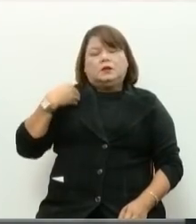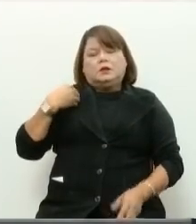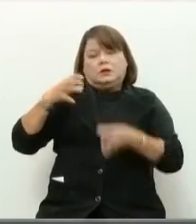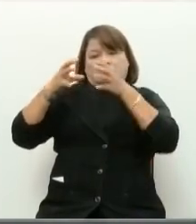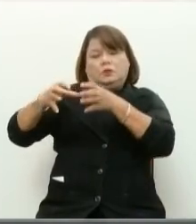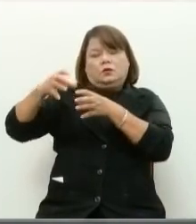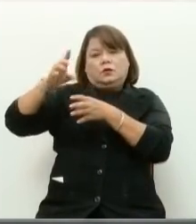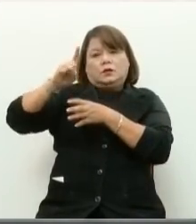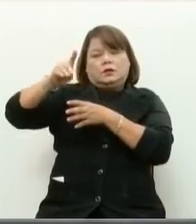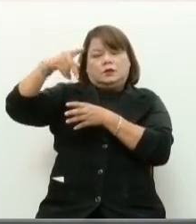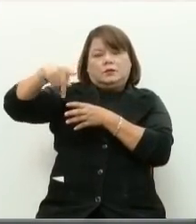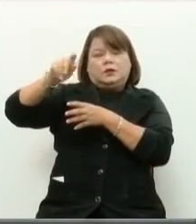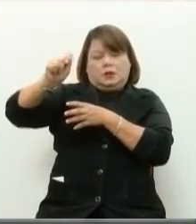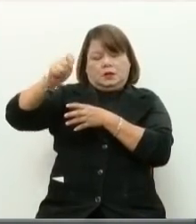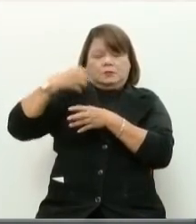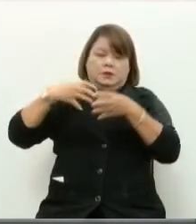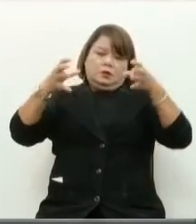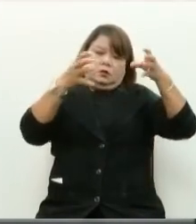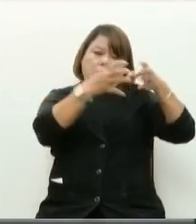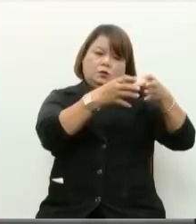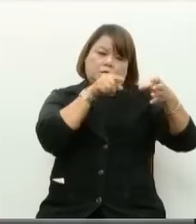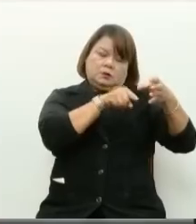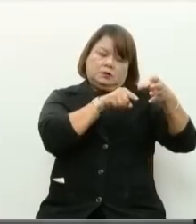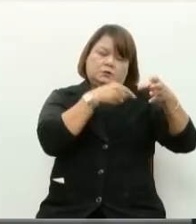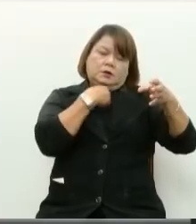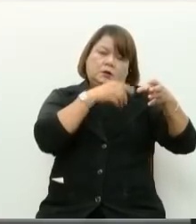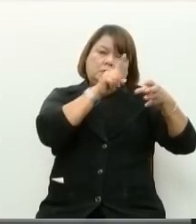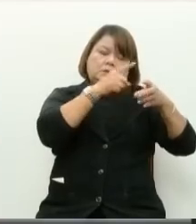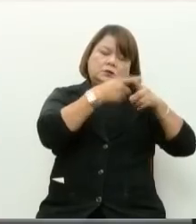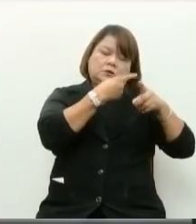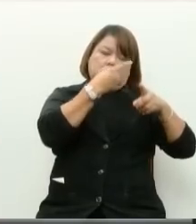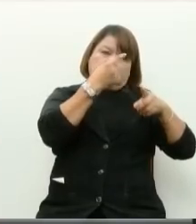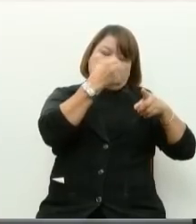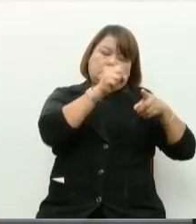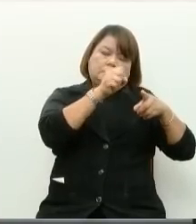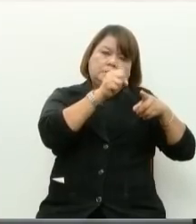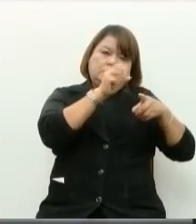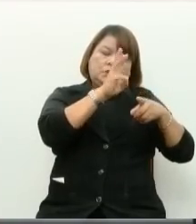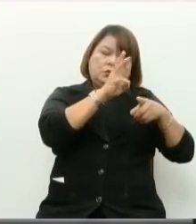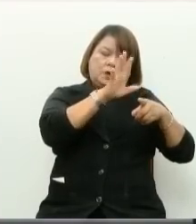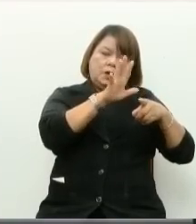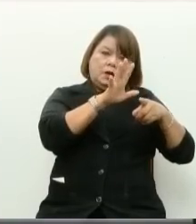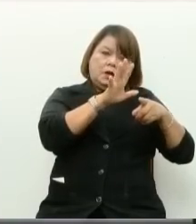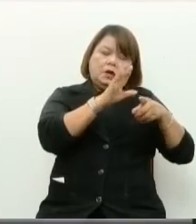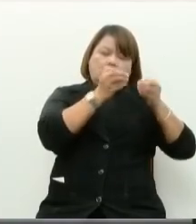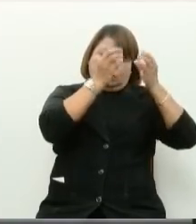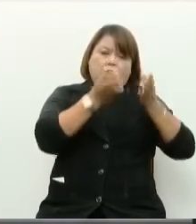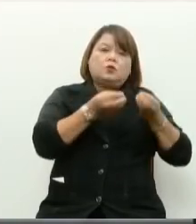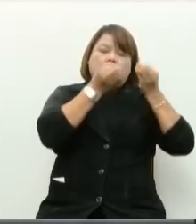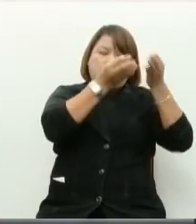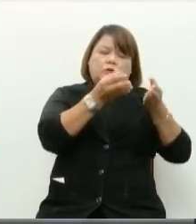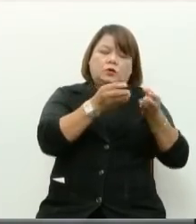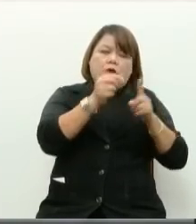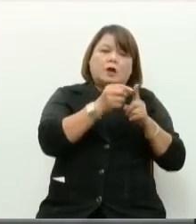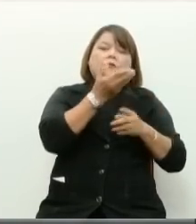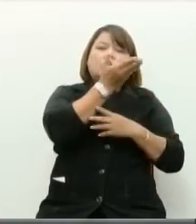เมื่อ1ตุลา64เราก็เริ่มที่1ตุลา65นะครับคุณครูก็ส่งคำร้องค